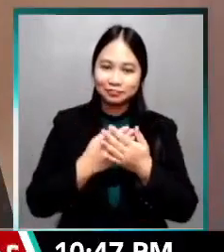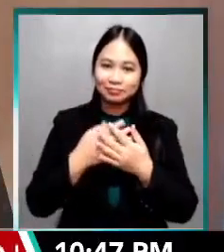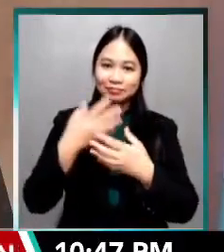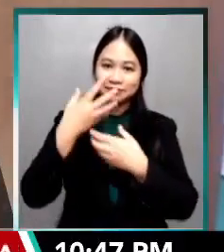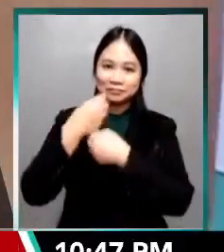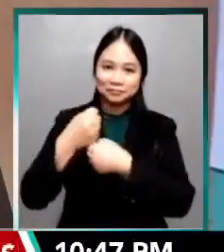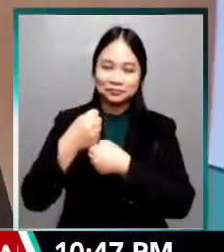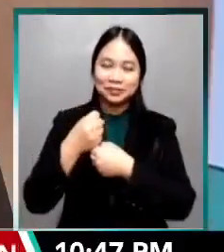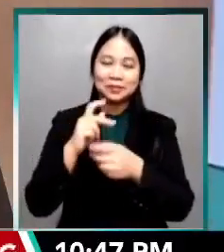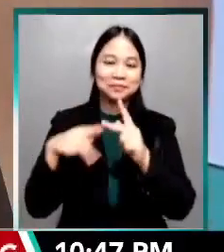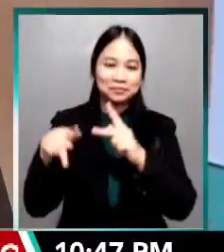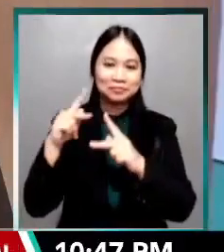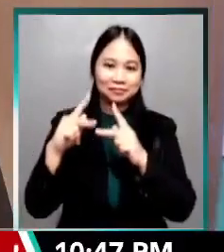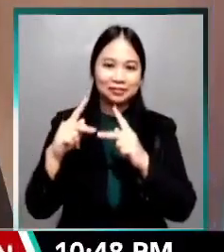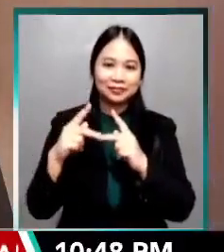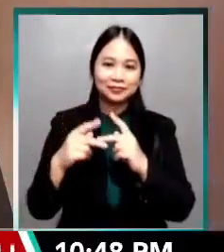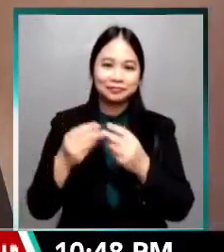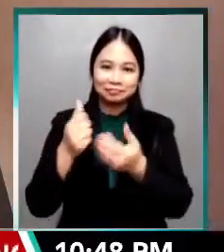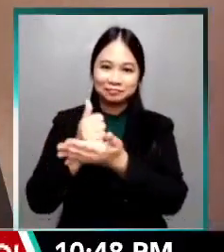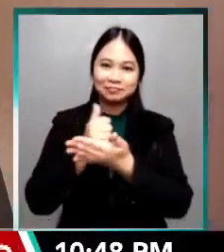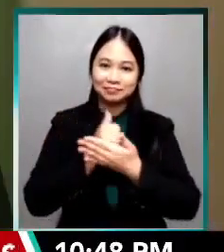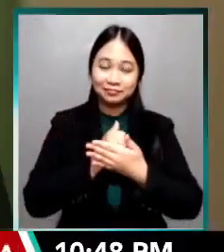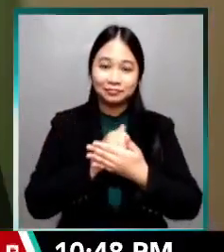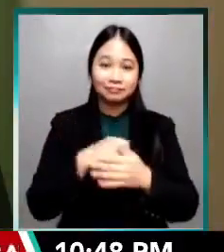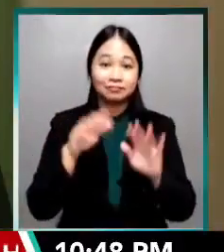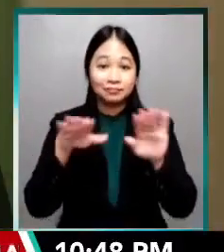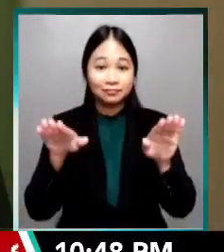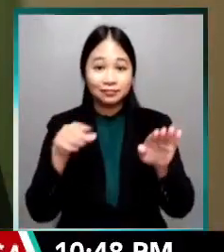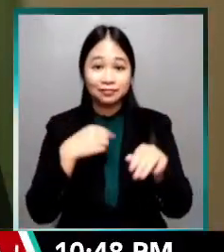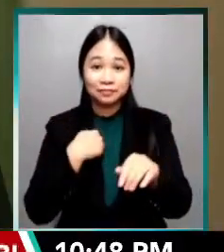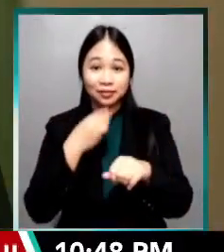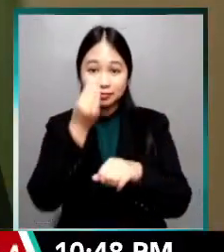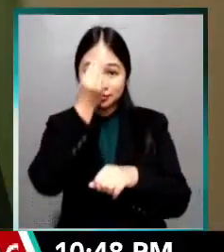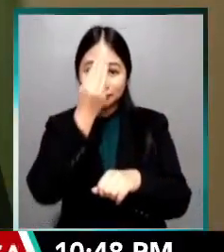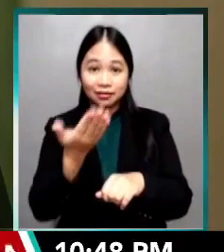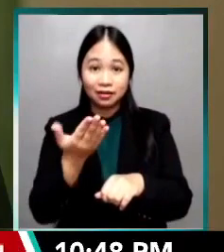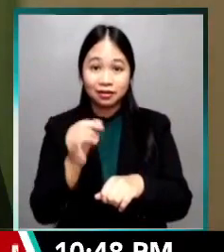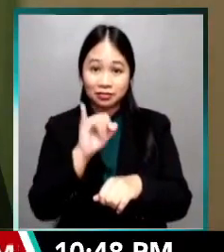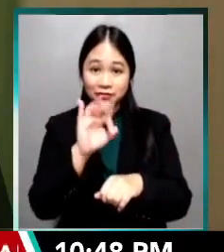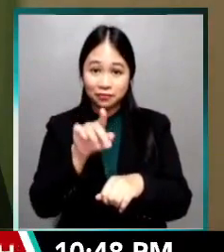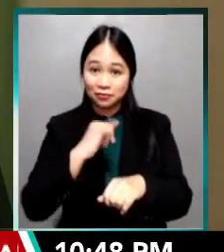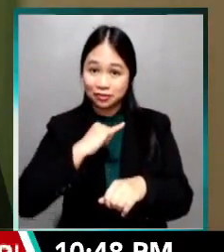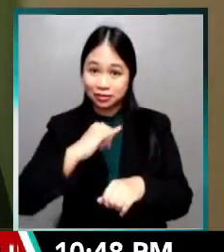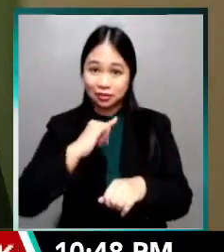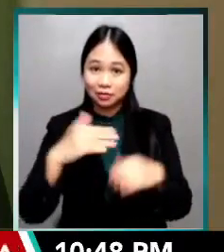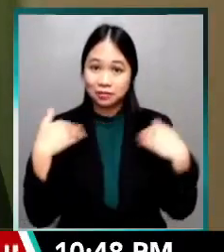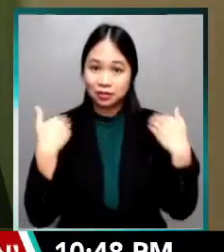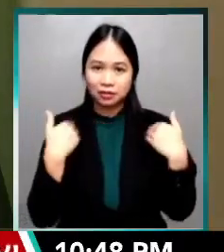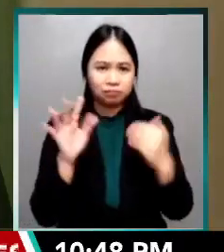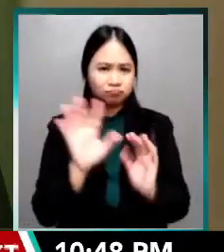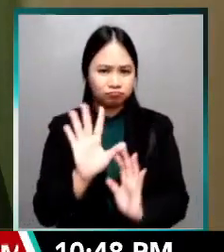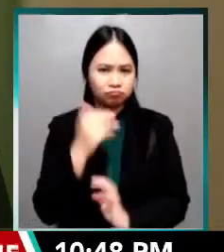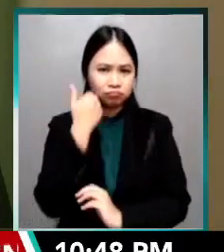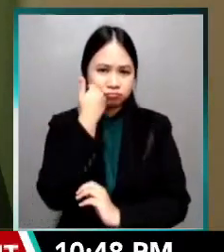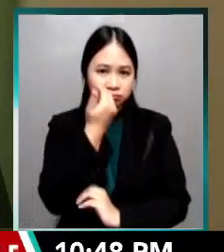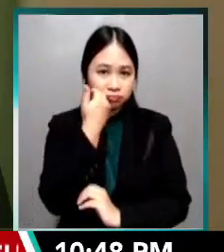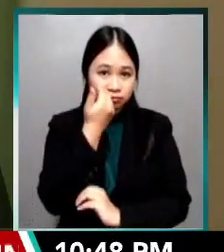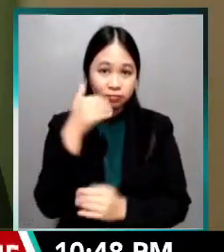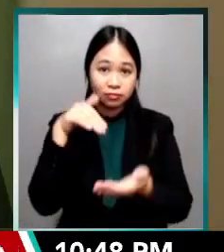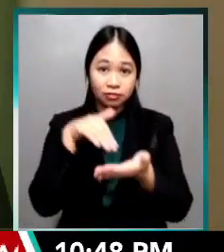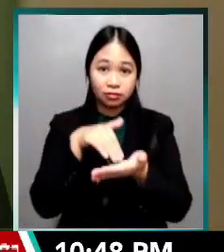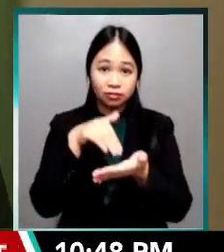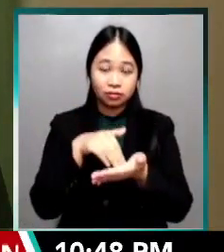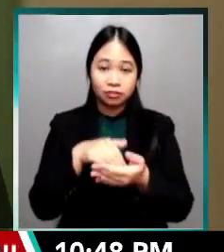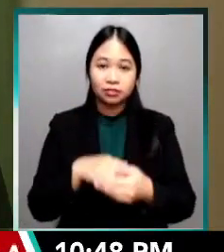kanya. Sa mga kaedad po dyan, huwag po kayong mayayak na mag-aral. Hindi naman po tinitignan